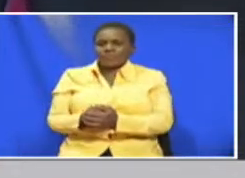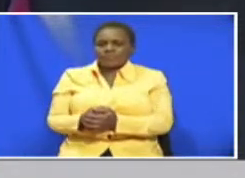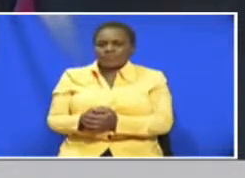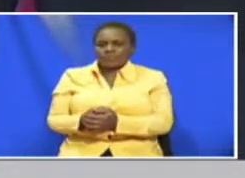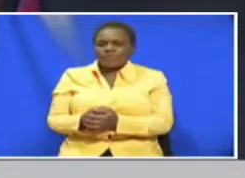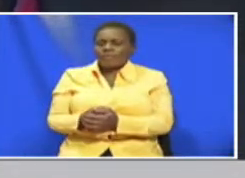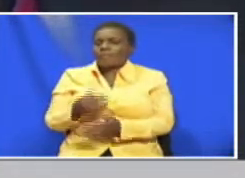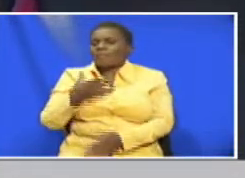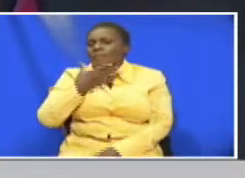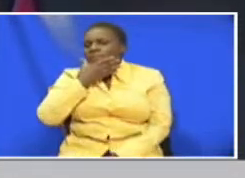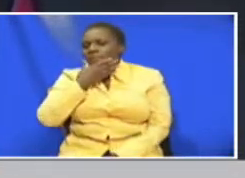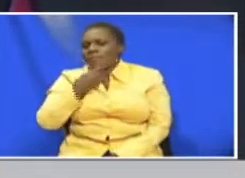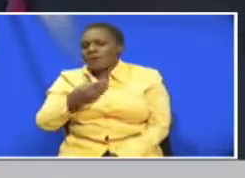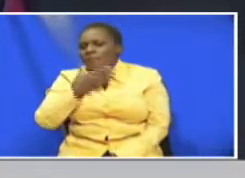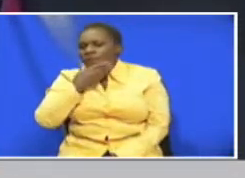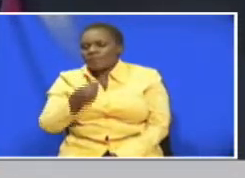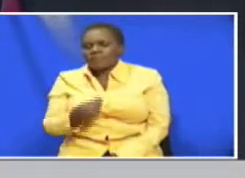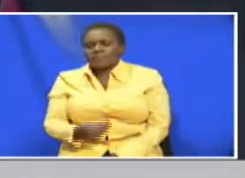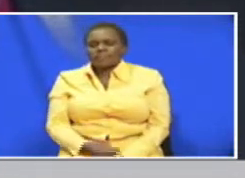Baba,